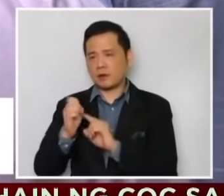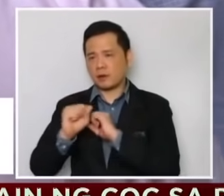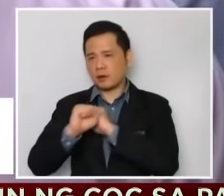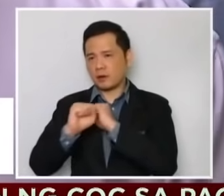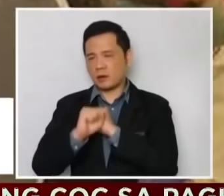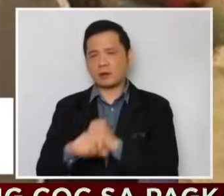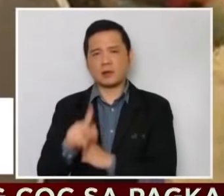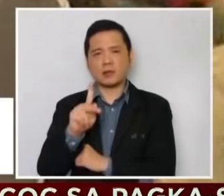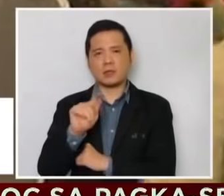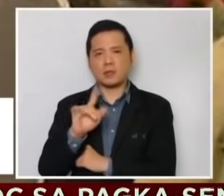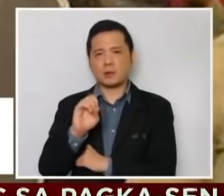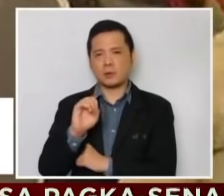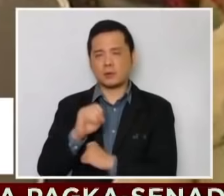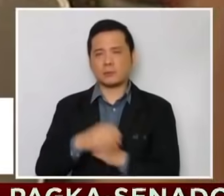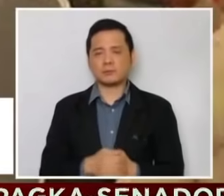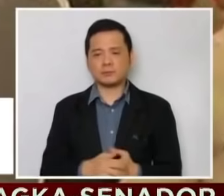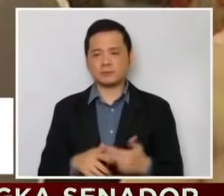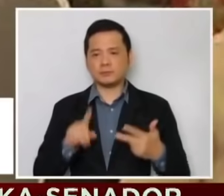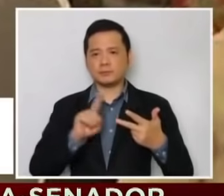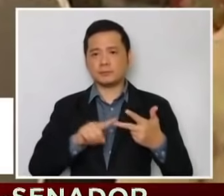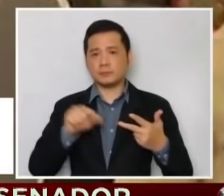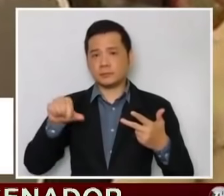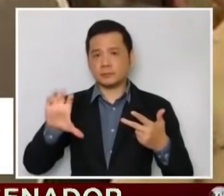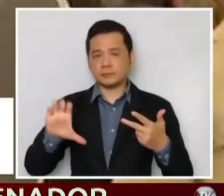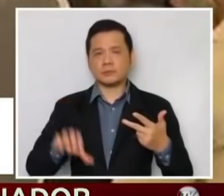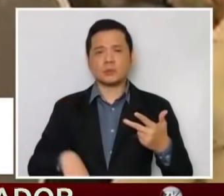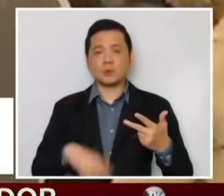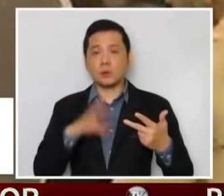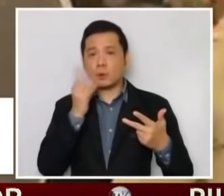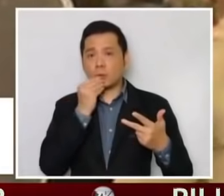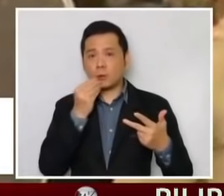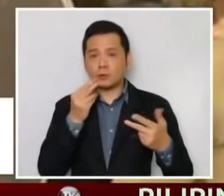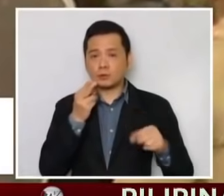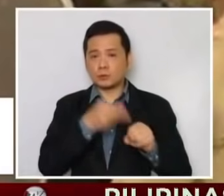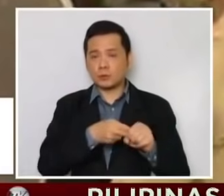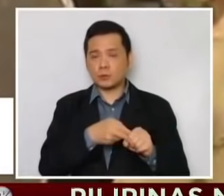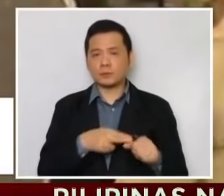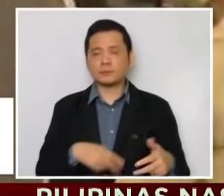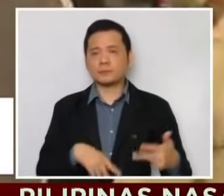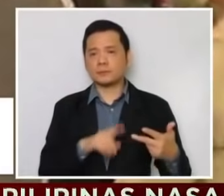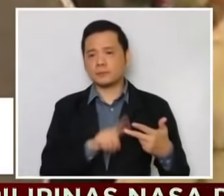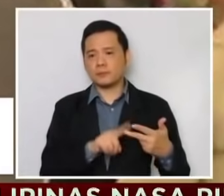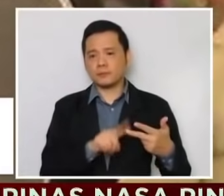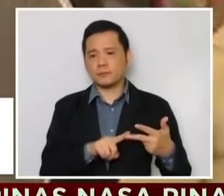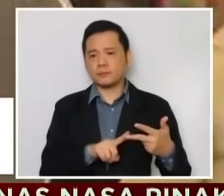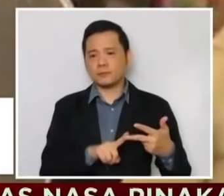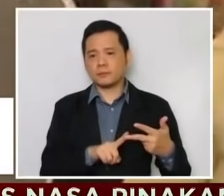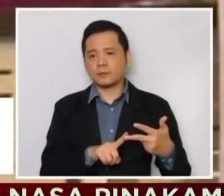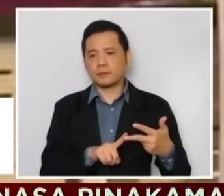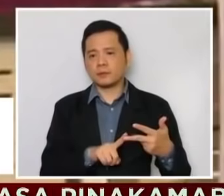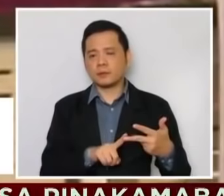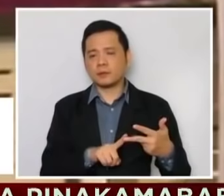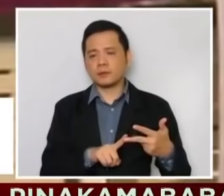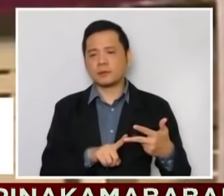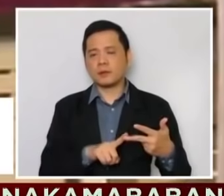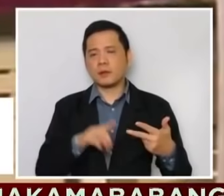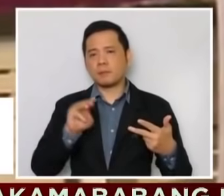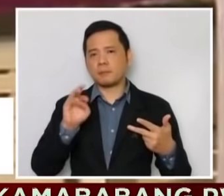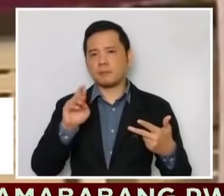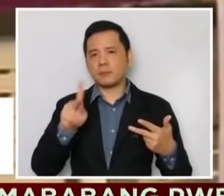Kiko Rustia. Sa Quezon City, tatakbo bilang alkalde si anak kalusugan Representative Mike